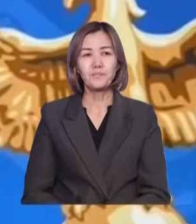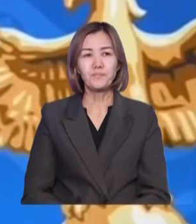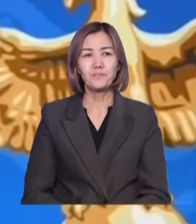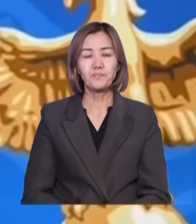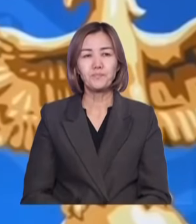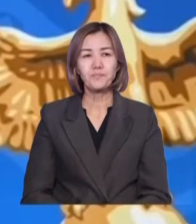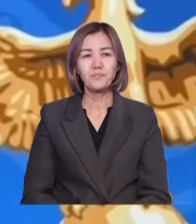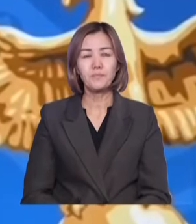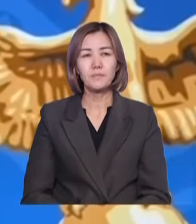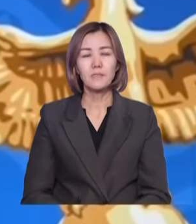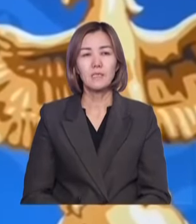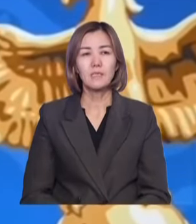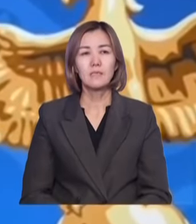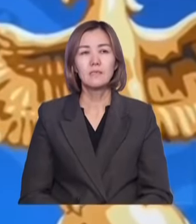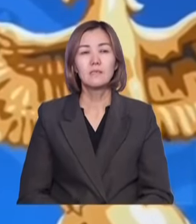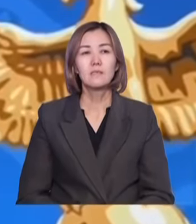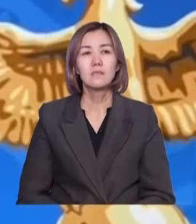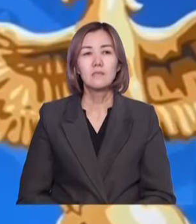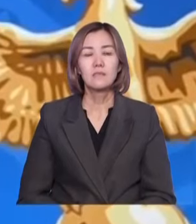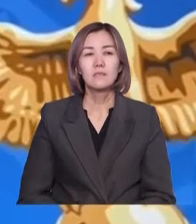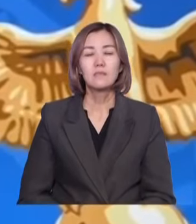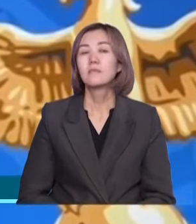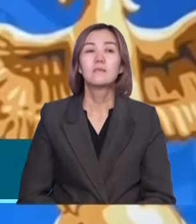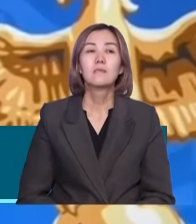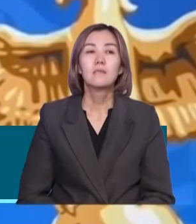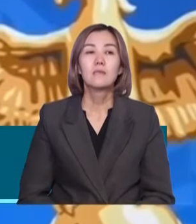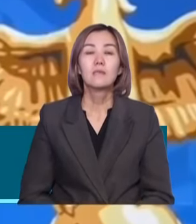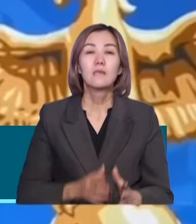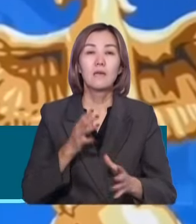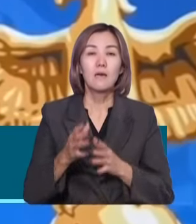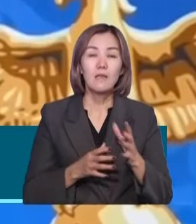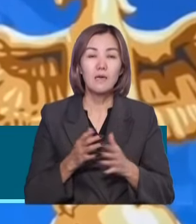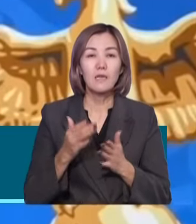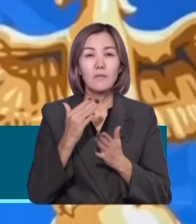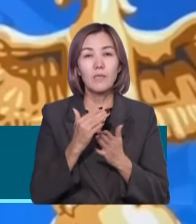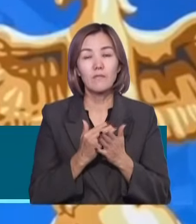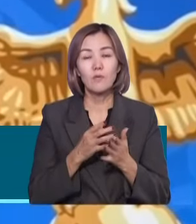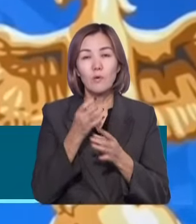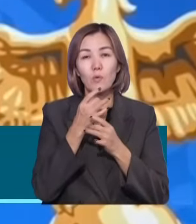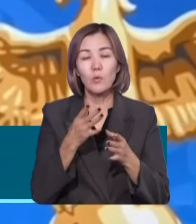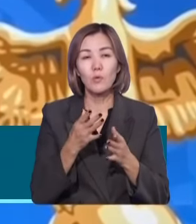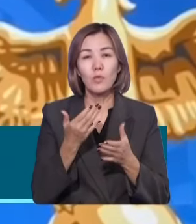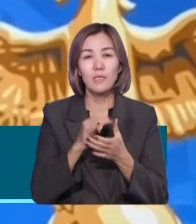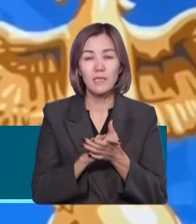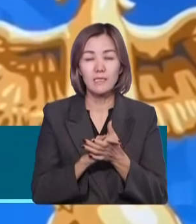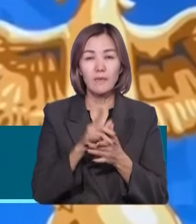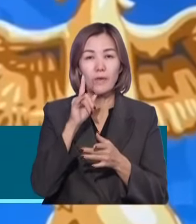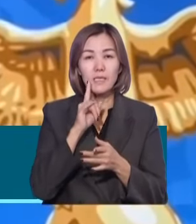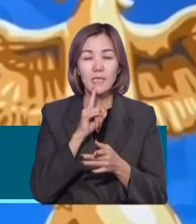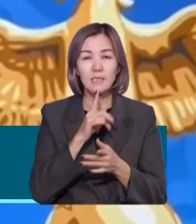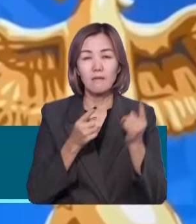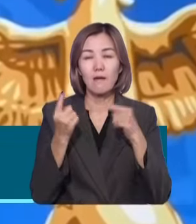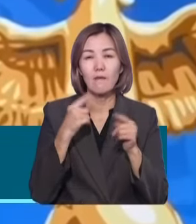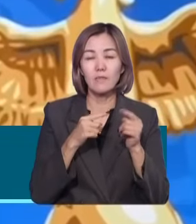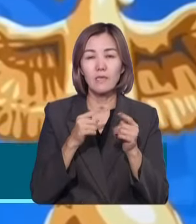Мы презентуем сегодня не только наше культурное наследие. Халықаралық платформа бізге мәдени мұрамызды таныстырып, қазақстандық